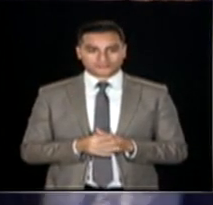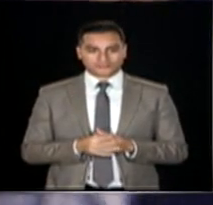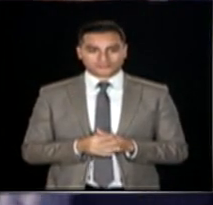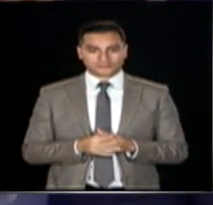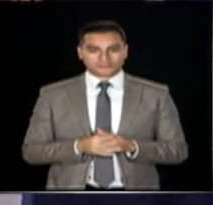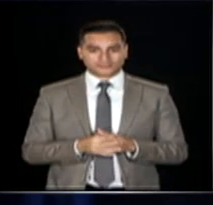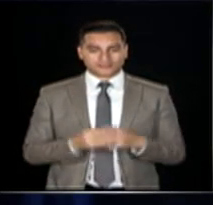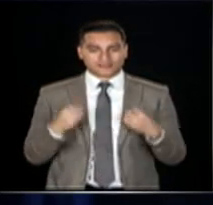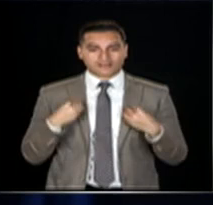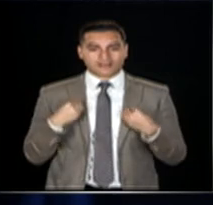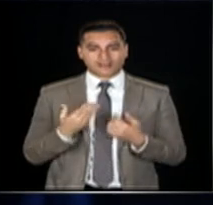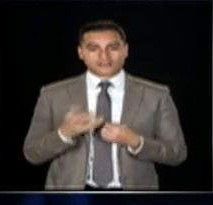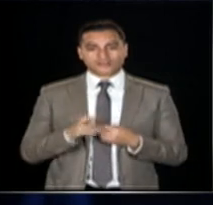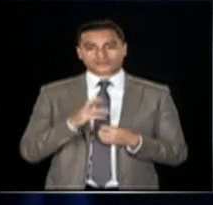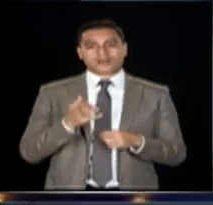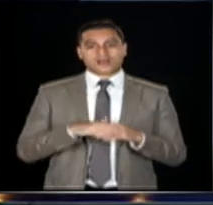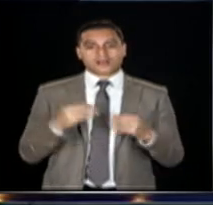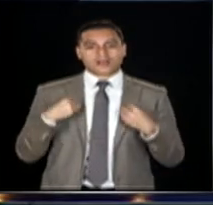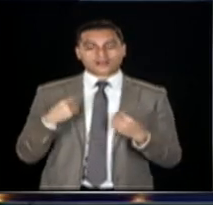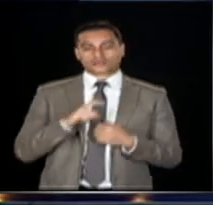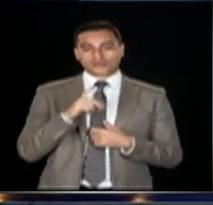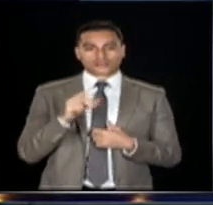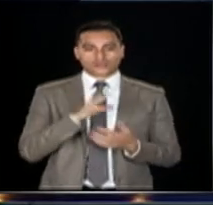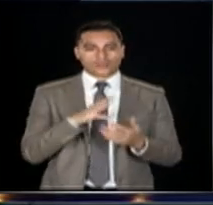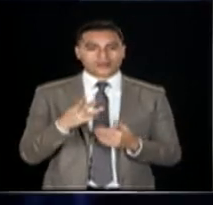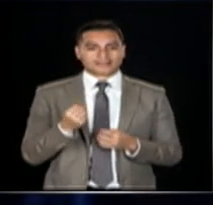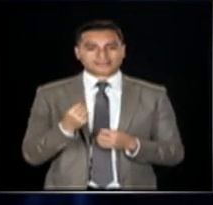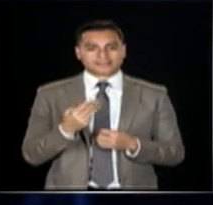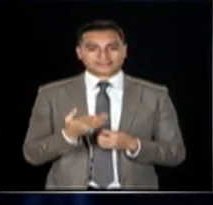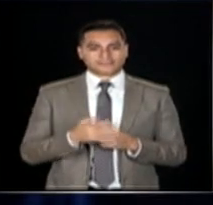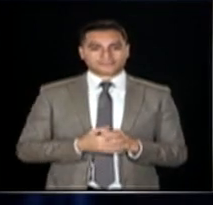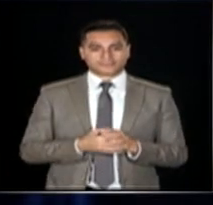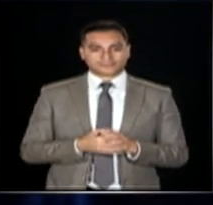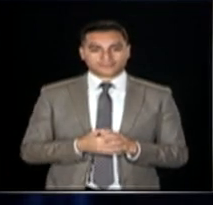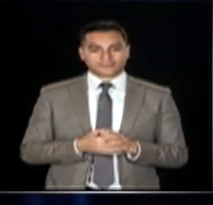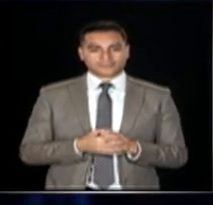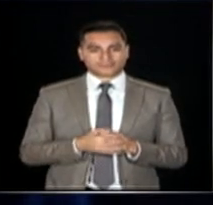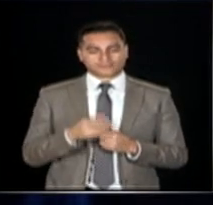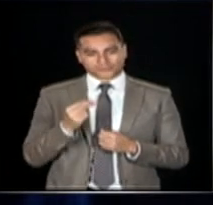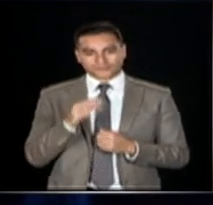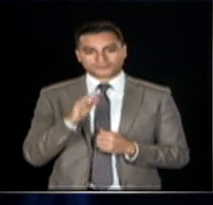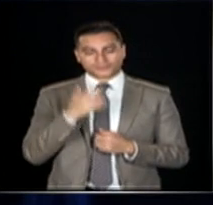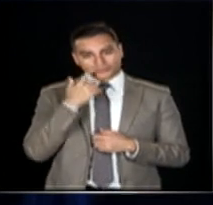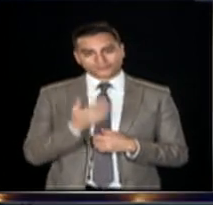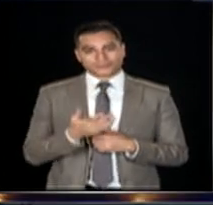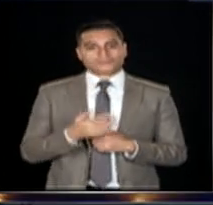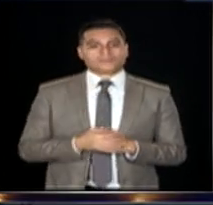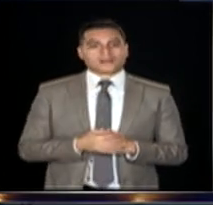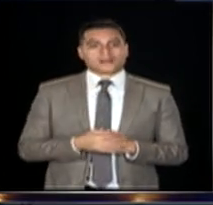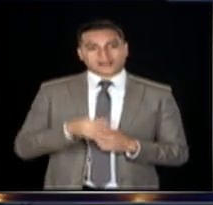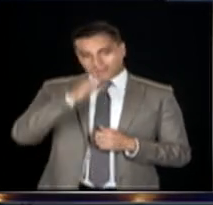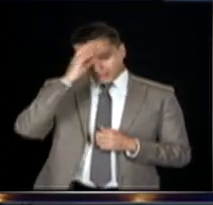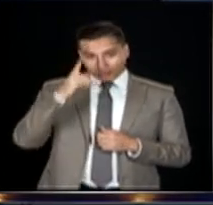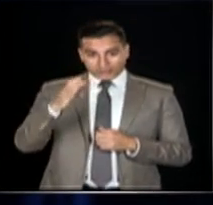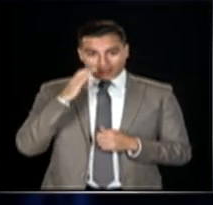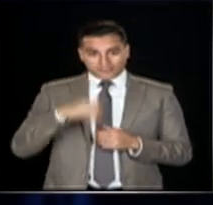رياضة، سؤال في الرياضة، يا ترى السؤال بـ20 نقطة ولا بـ30 نقطة؟ بـ20 نقطة. لو